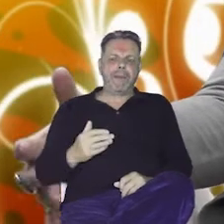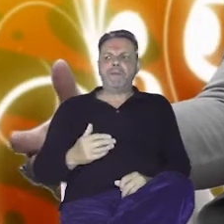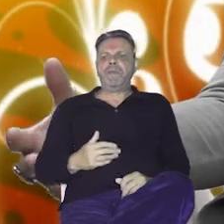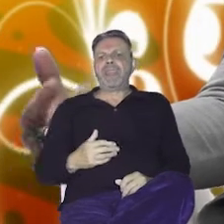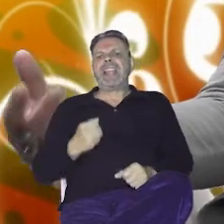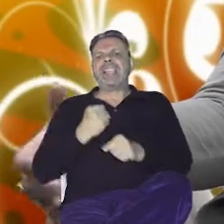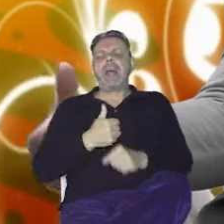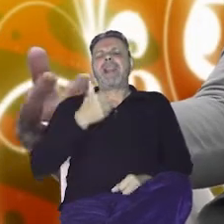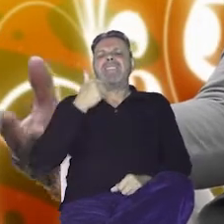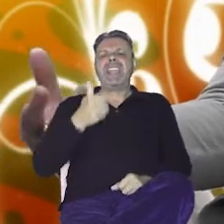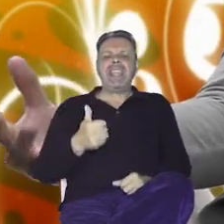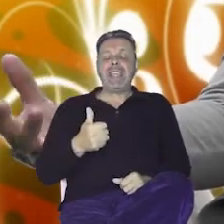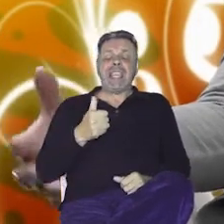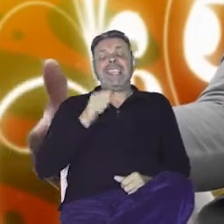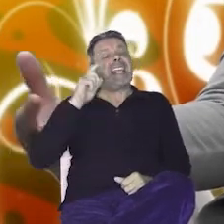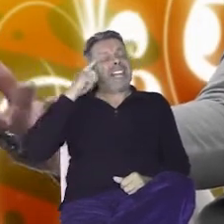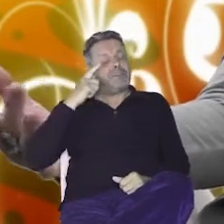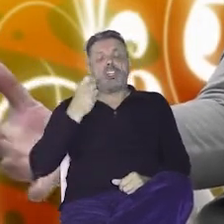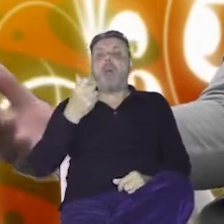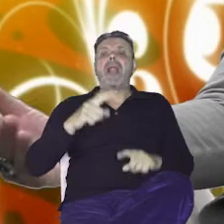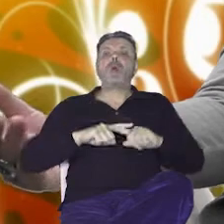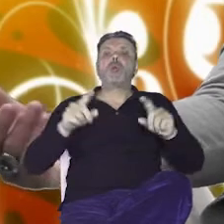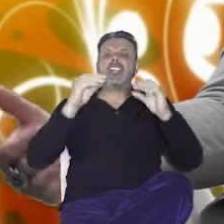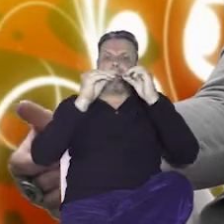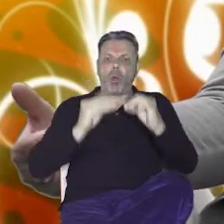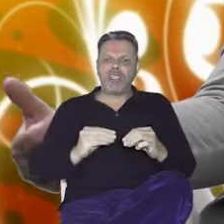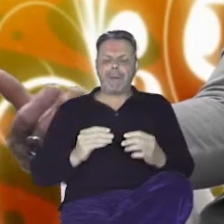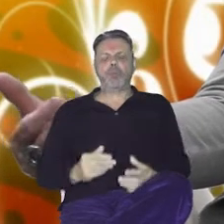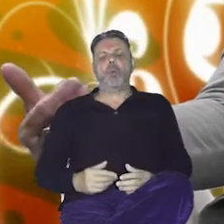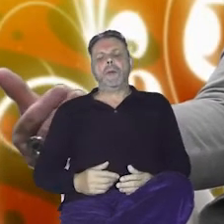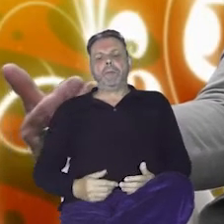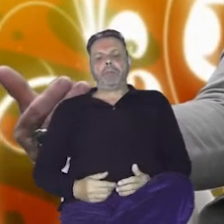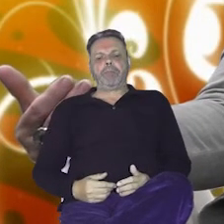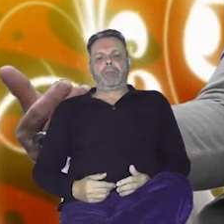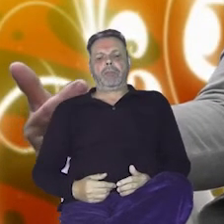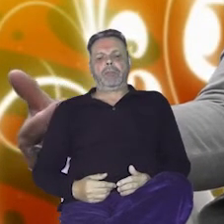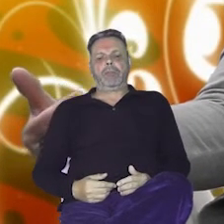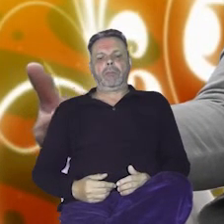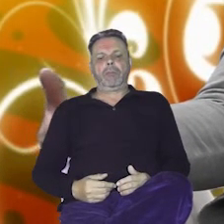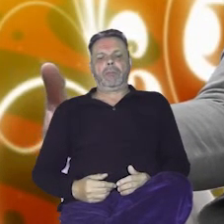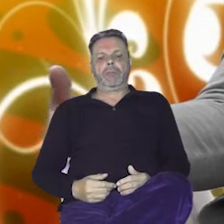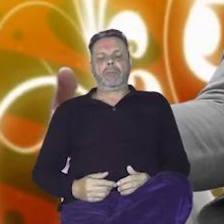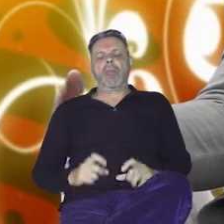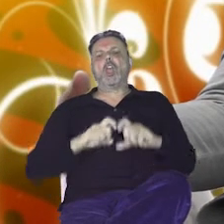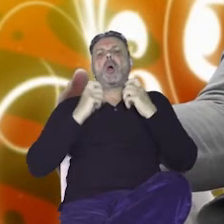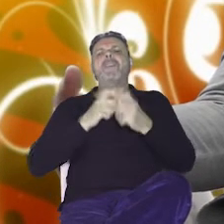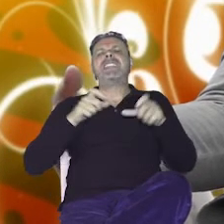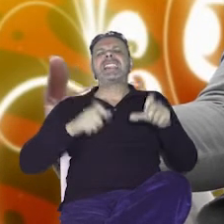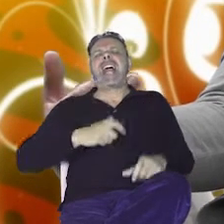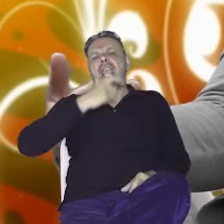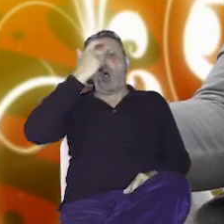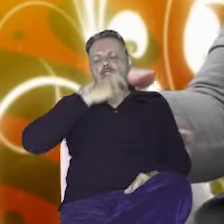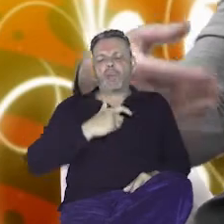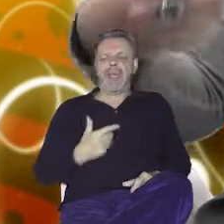jedan malo, razmišlja o malo drugačijem konceptu, jer domovi za starije osobe kad